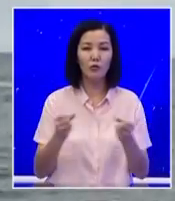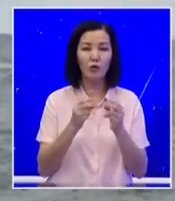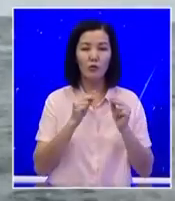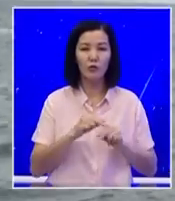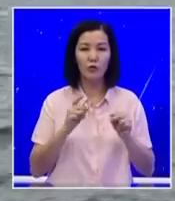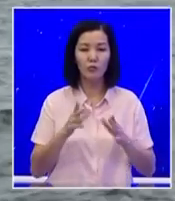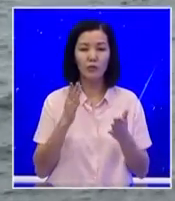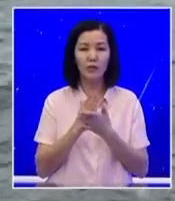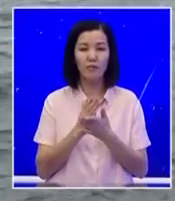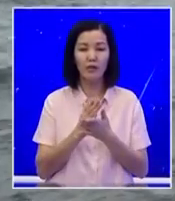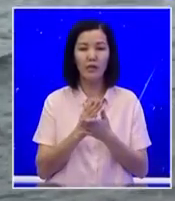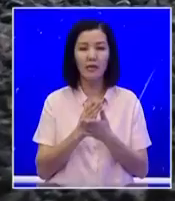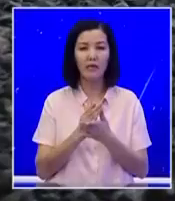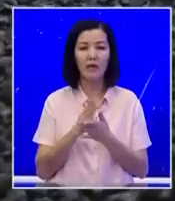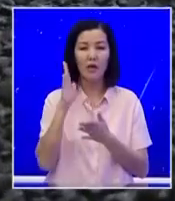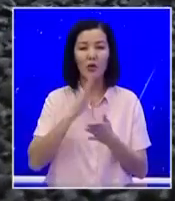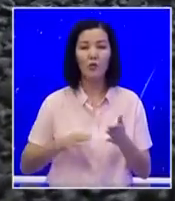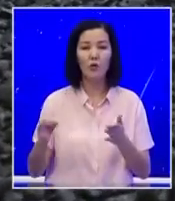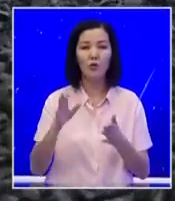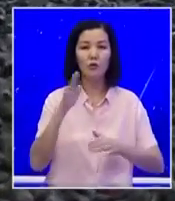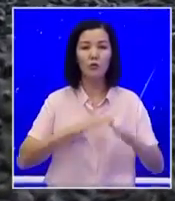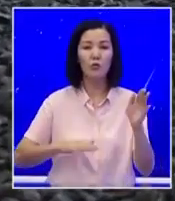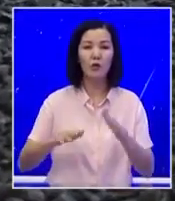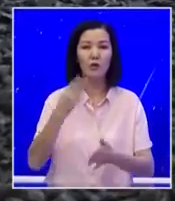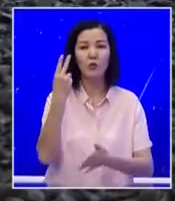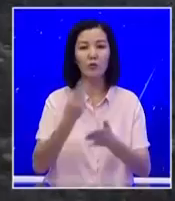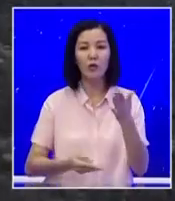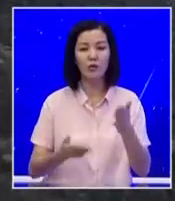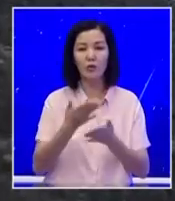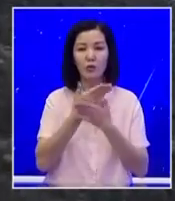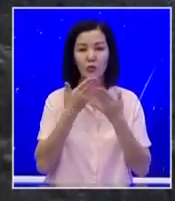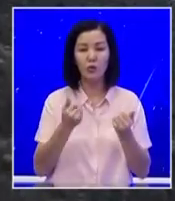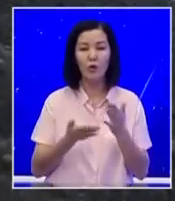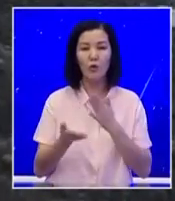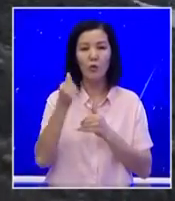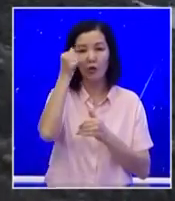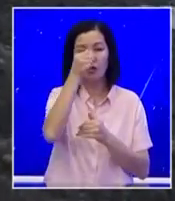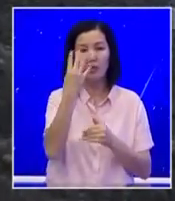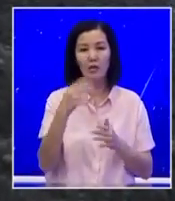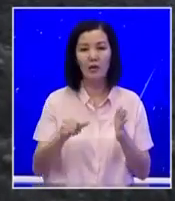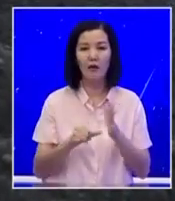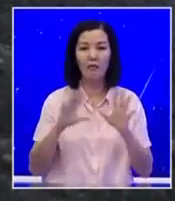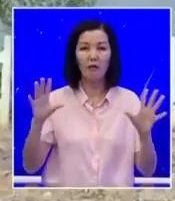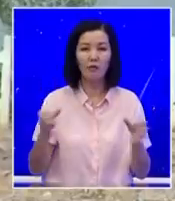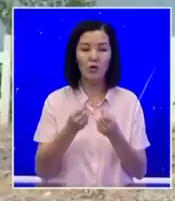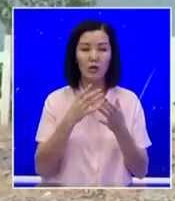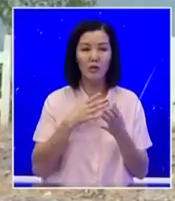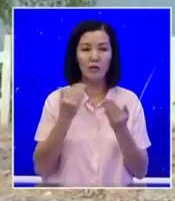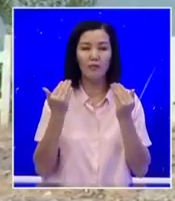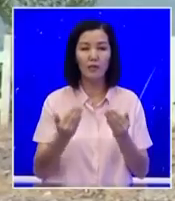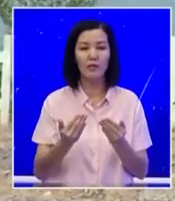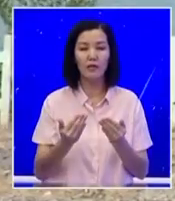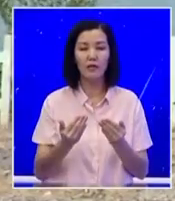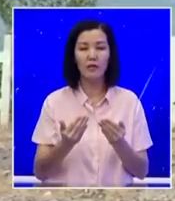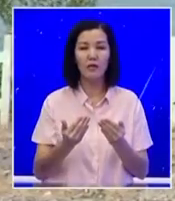жұмылдырылған. Бір қуантарлығы айдынды өлкеде суға кету жағдайы қысқарыпты. Өткен жылы 46 адам құтқарылған. Штат